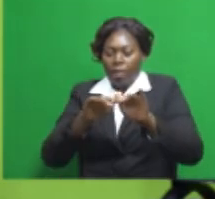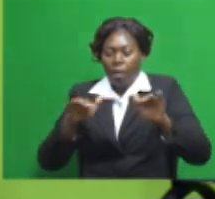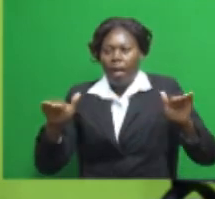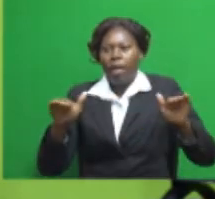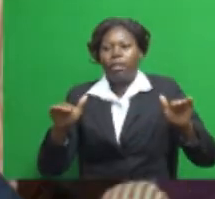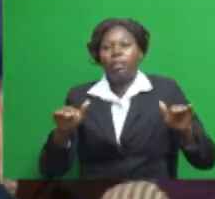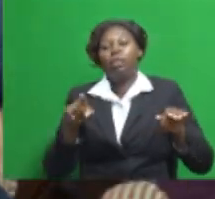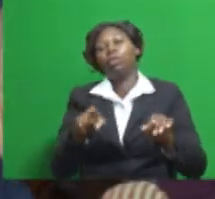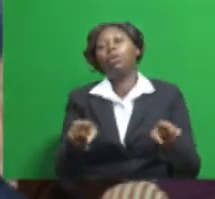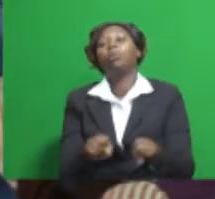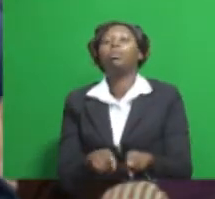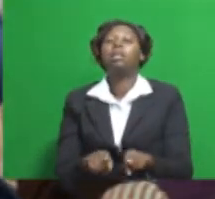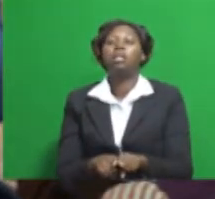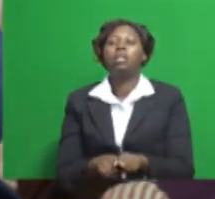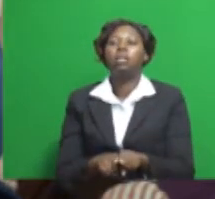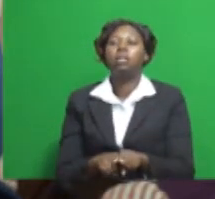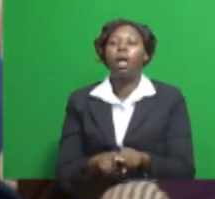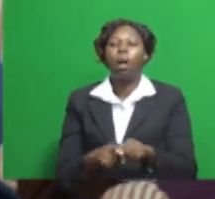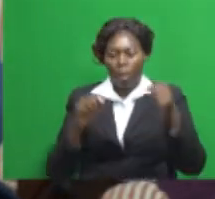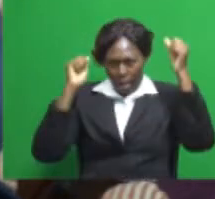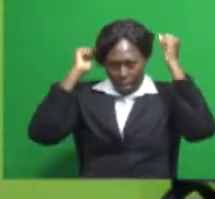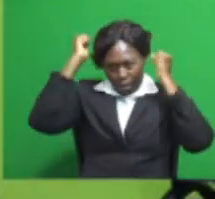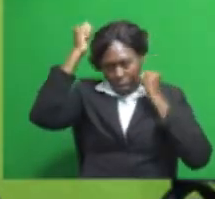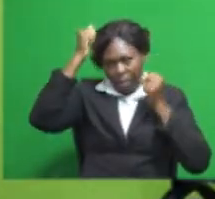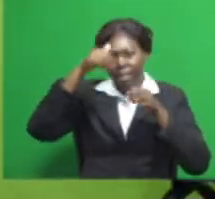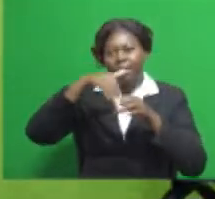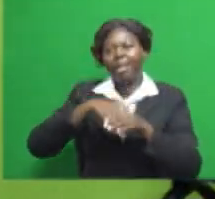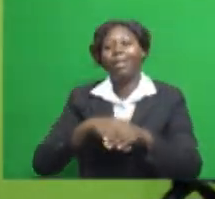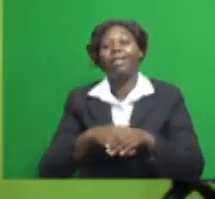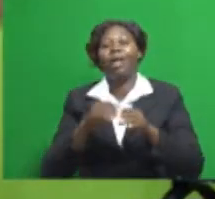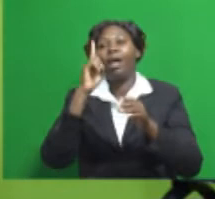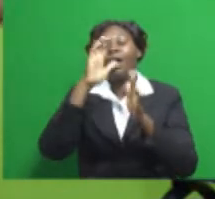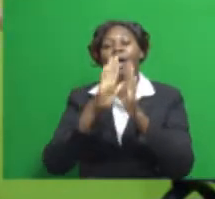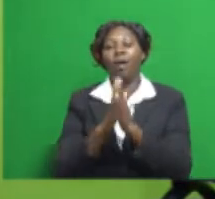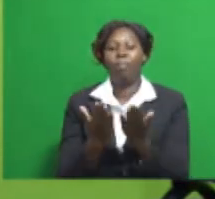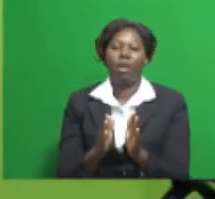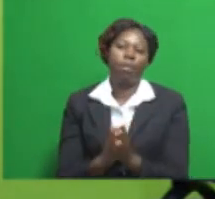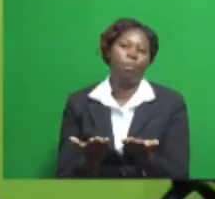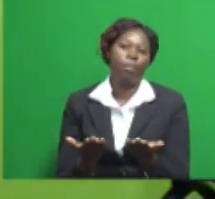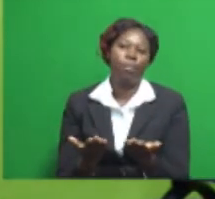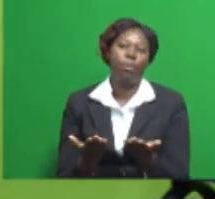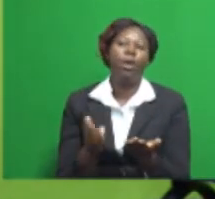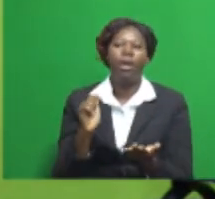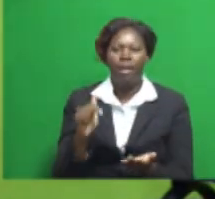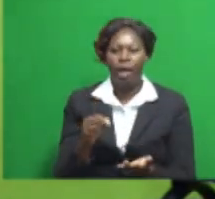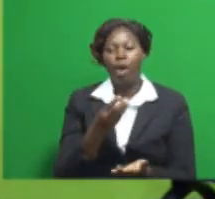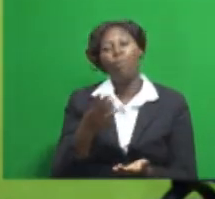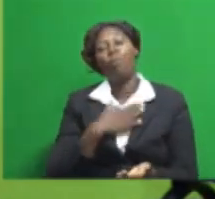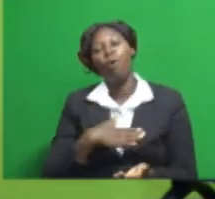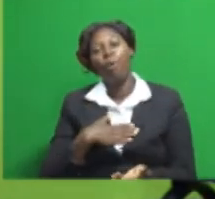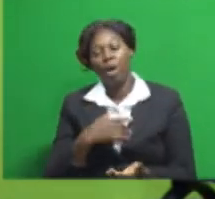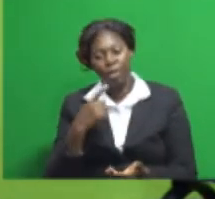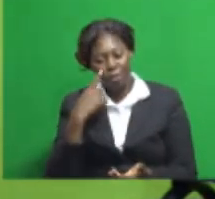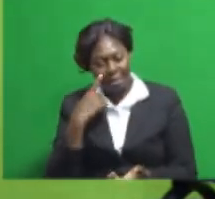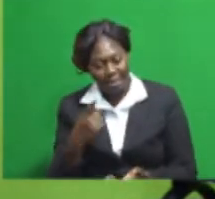Bible. Auzununguswe nezvinosungura. Saka nditendere iye zvino pastor kuti timbogadzira magamba ekutenda kuvateereri vedu. Manizvo